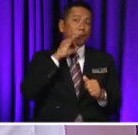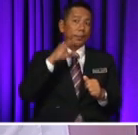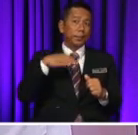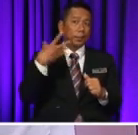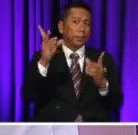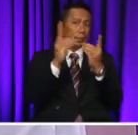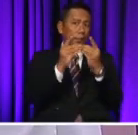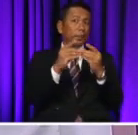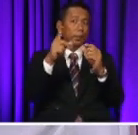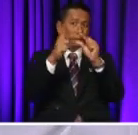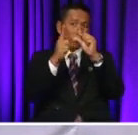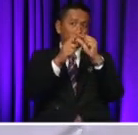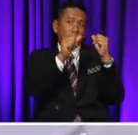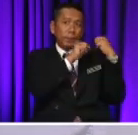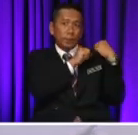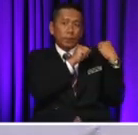accountability